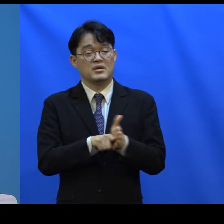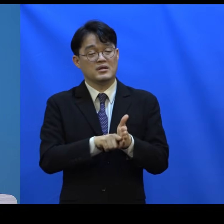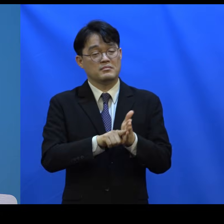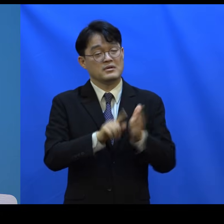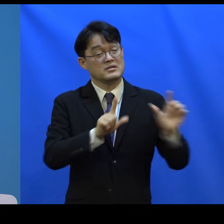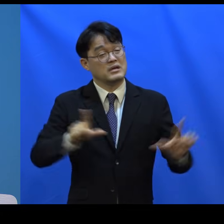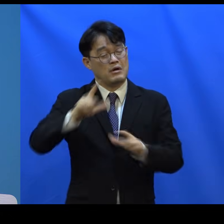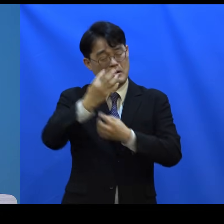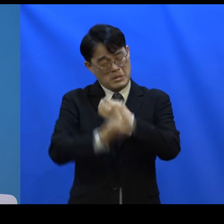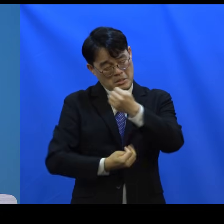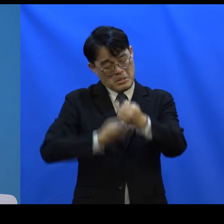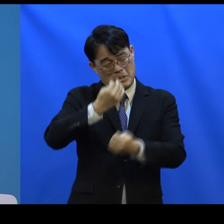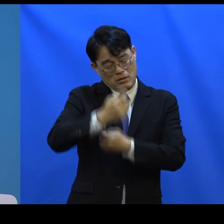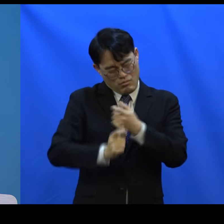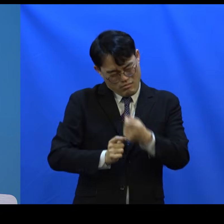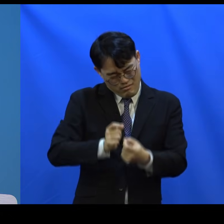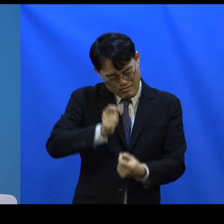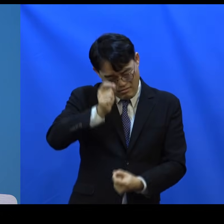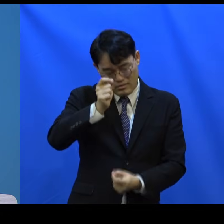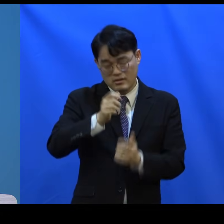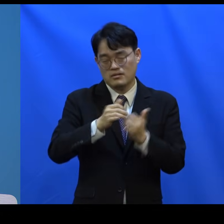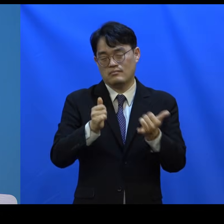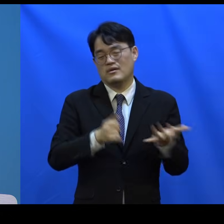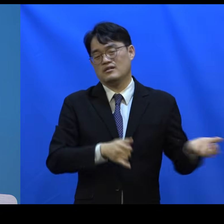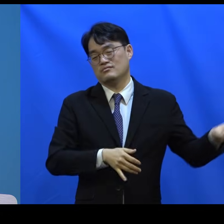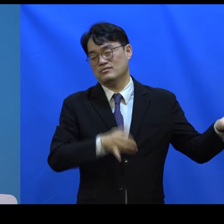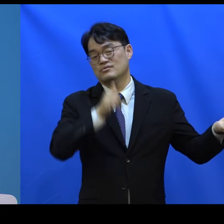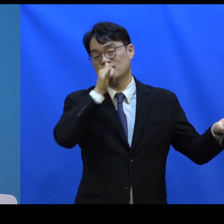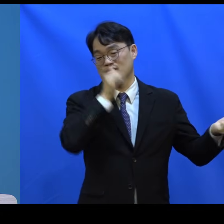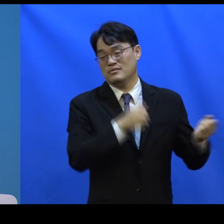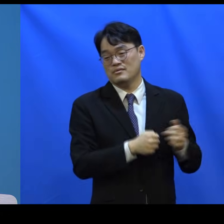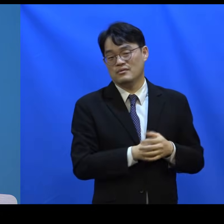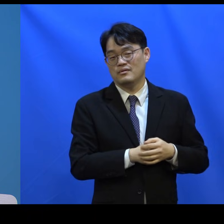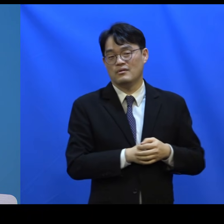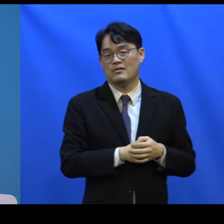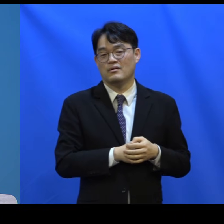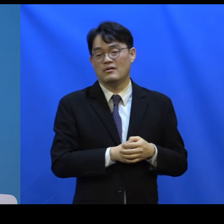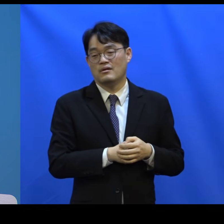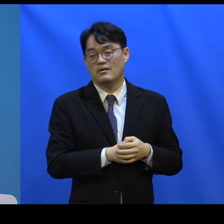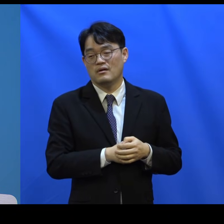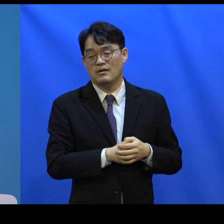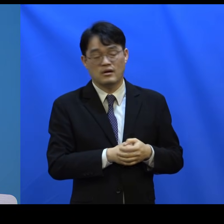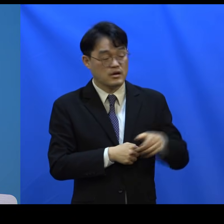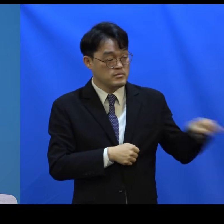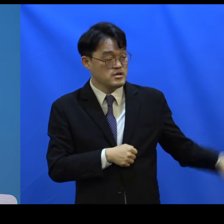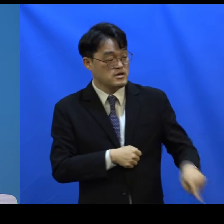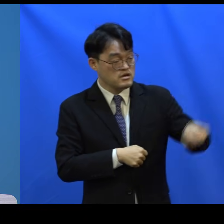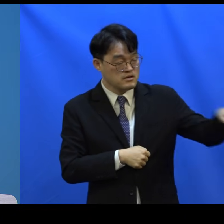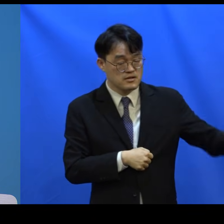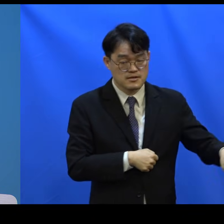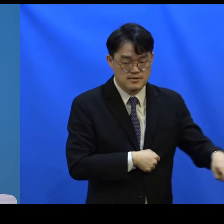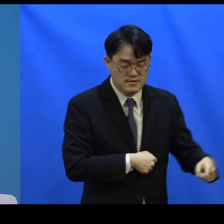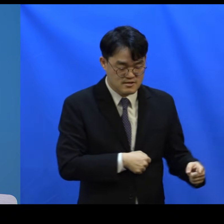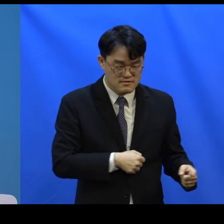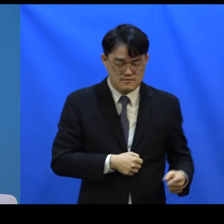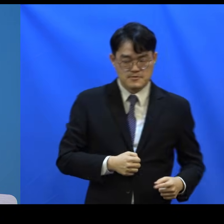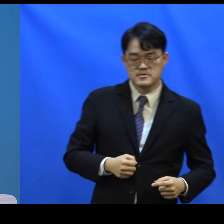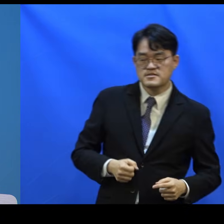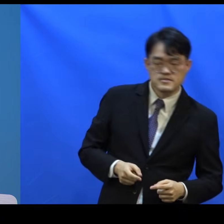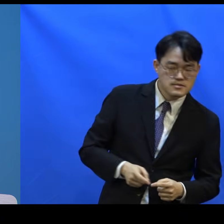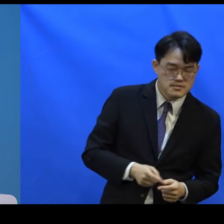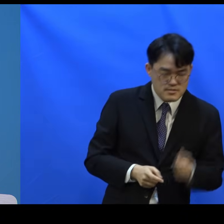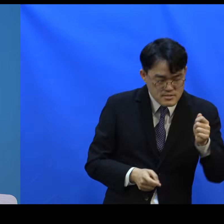큰아들이 많은 교회는 어떻게 되겠어요? 동생들이 돌아오기 힘들어요. 반 좀 주고요. 그냥 돌아오면 갈구고